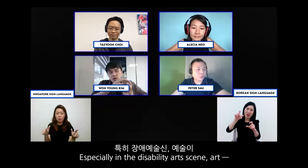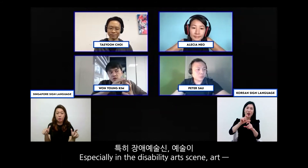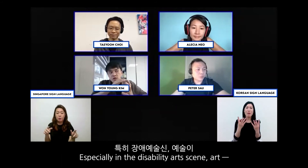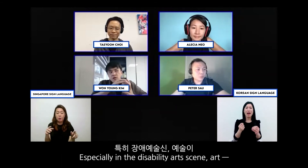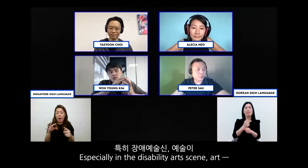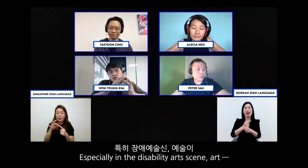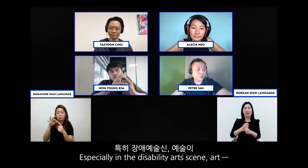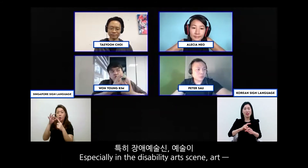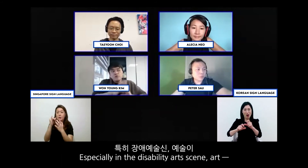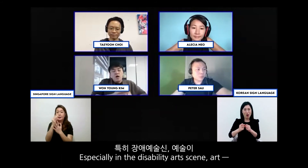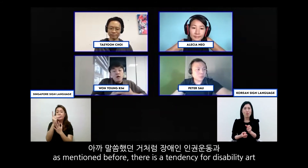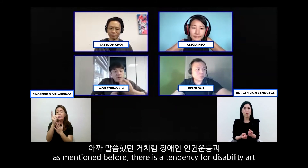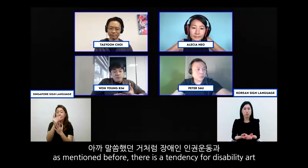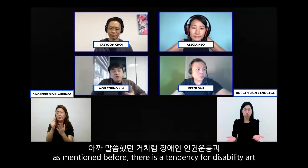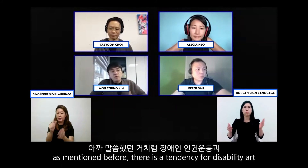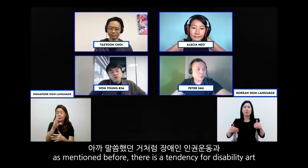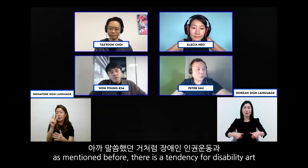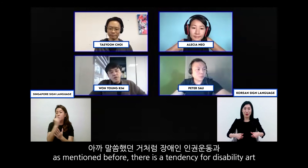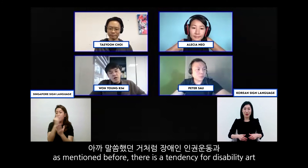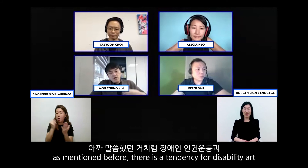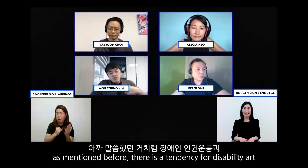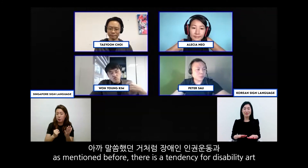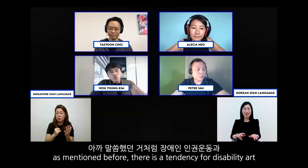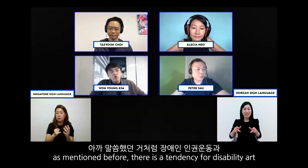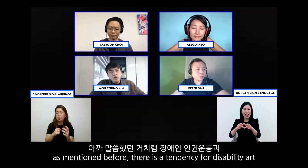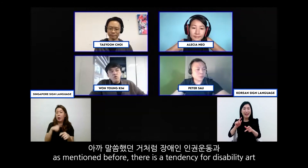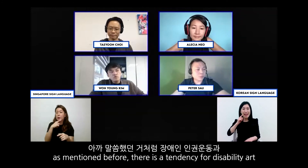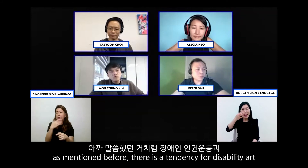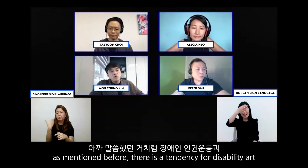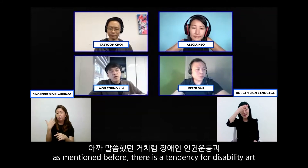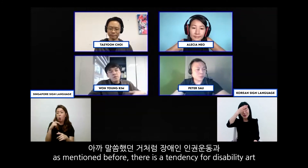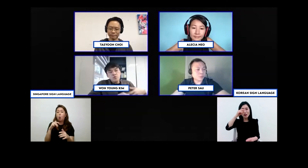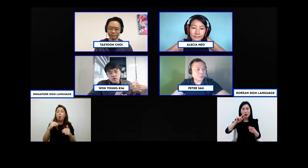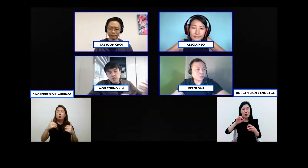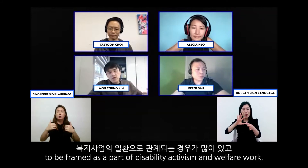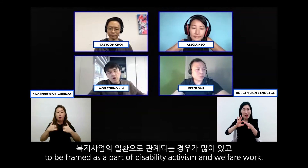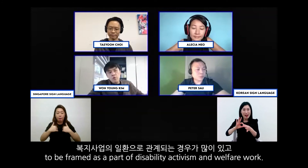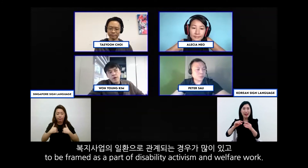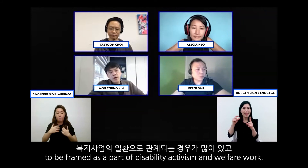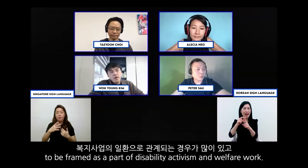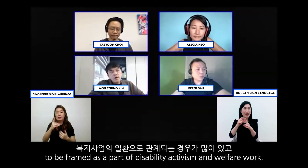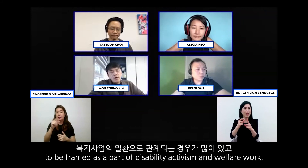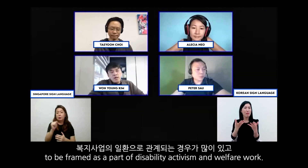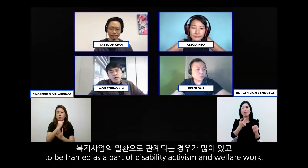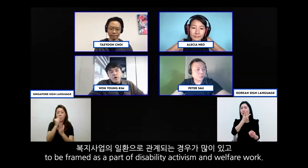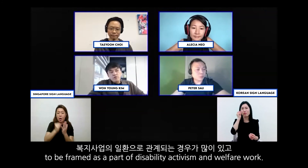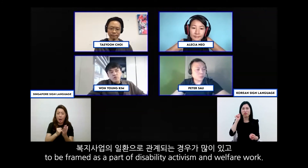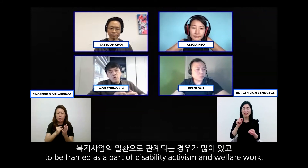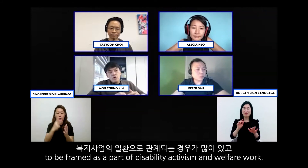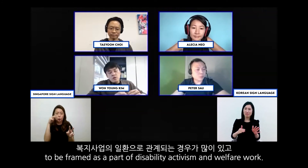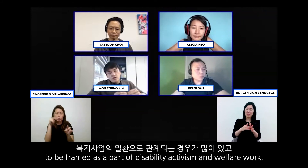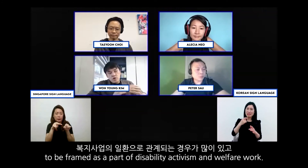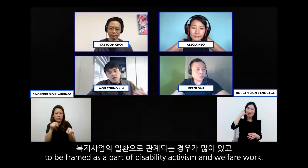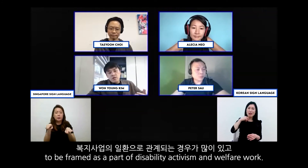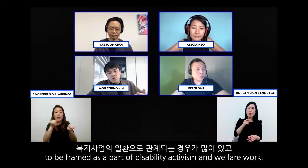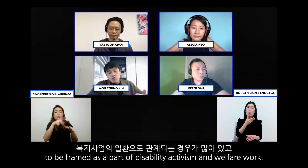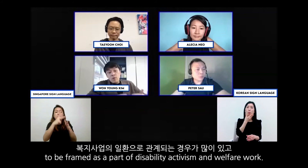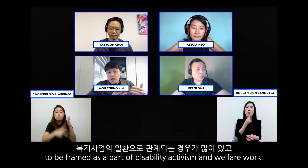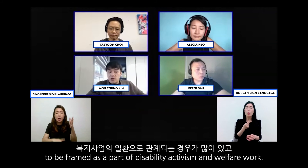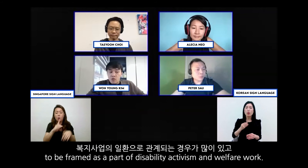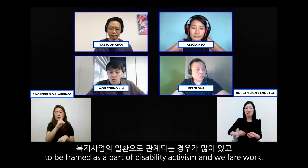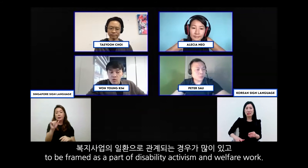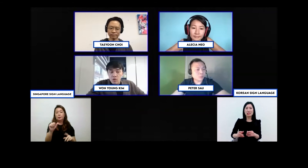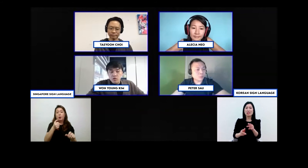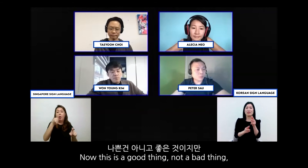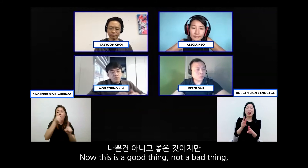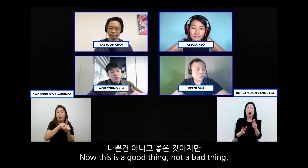예술 씬, 예술이 아까 말씀드렸던 것처럼 장애 운동, 인권 운동이나 복지 사업의 일환으로 관계되는 경우가